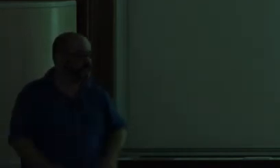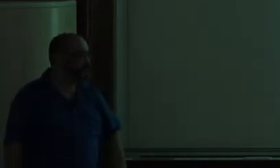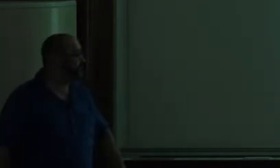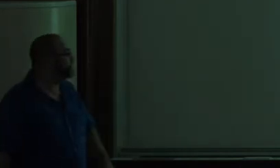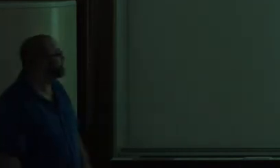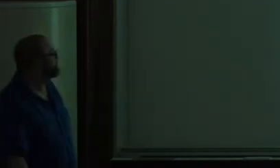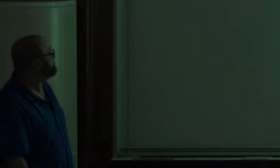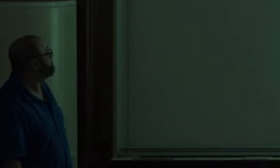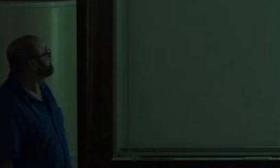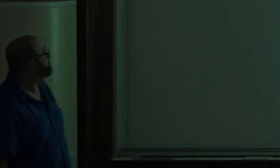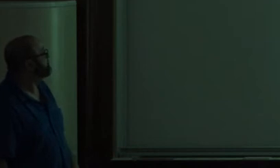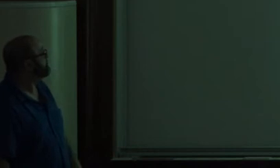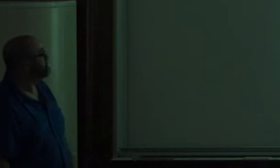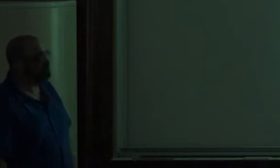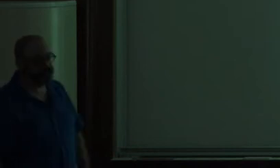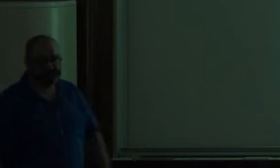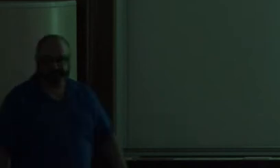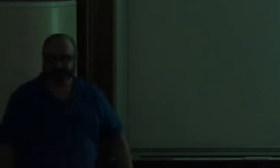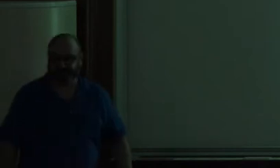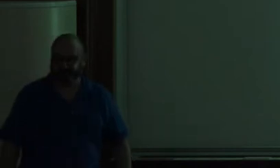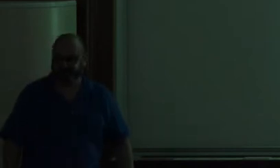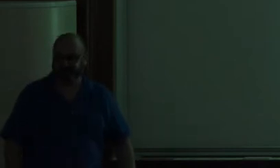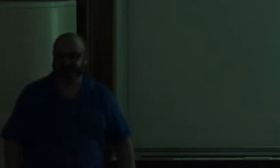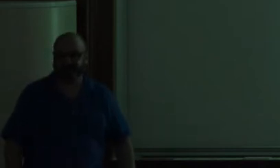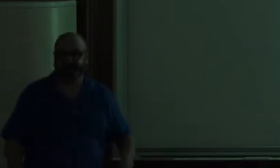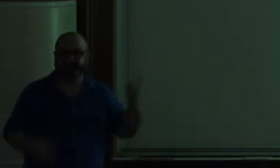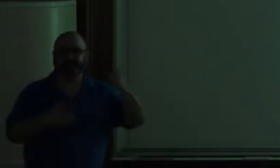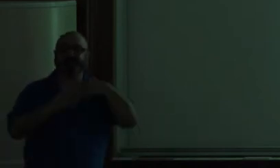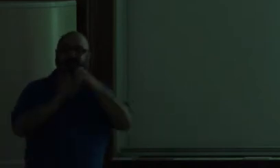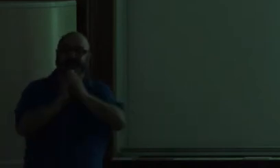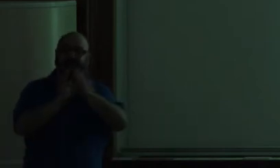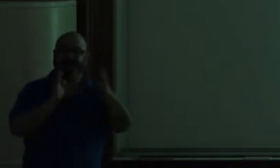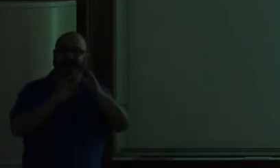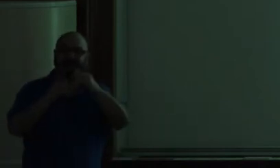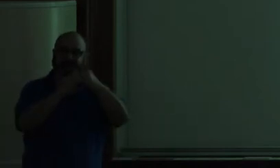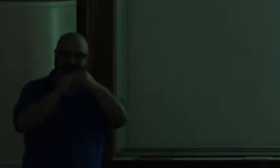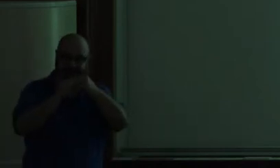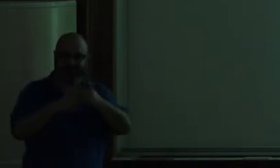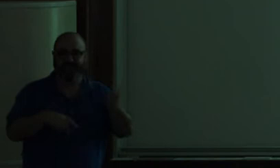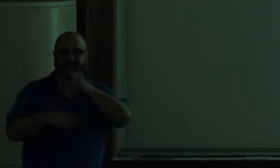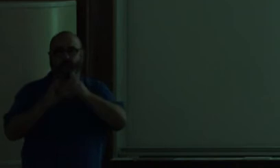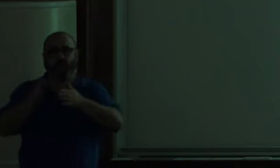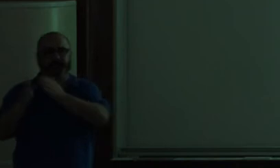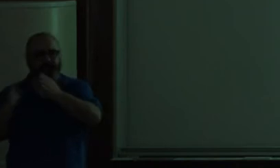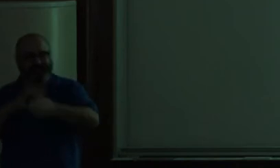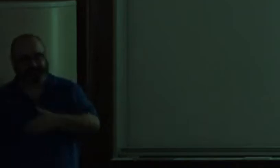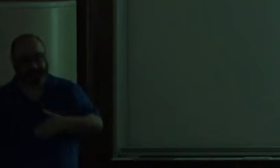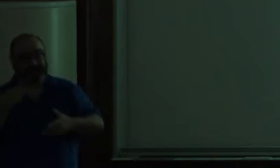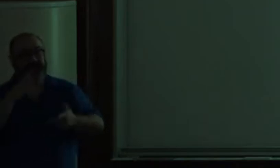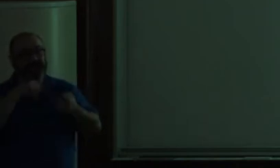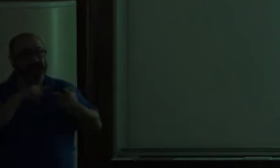OK. Alors, je vous ai parlé jusqu'ici de la bibliothèque standard. Je vous ai parlé des autres bibliothèques externes.